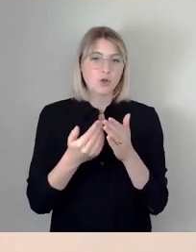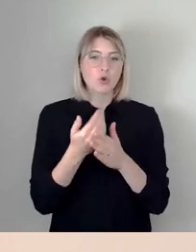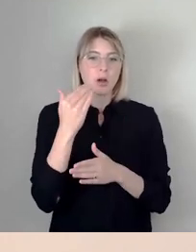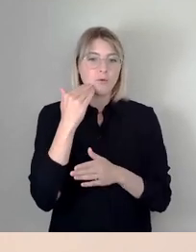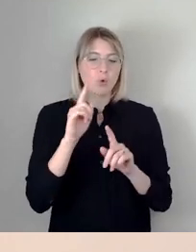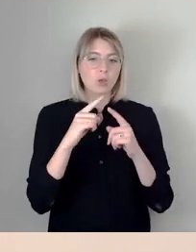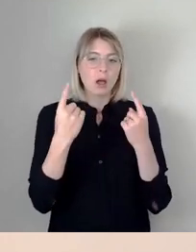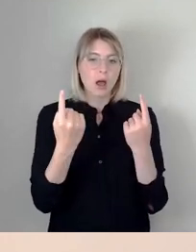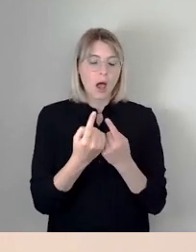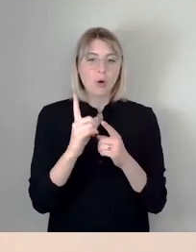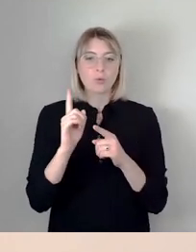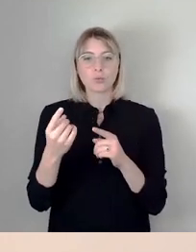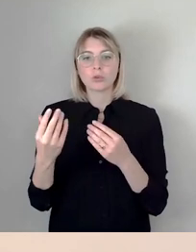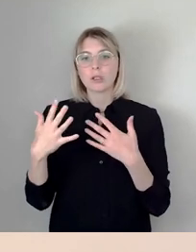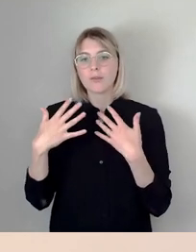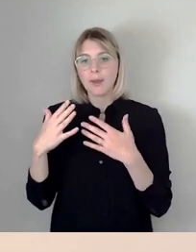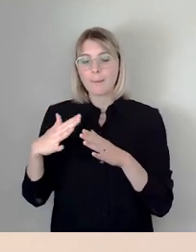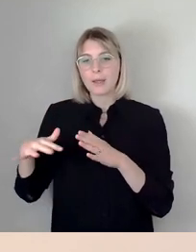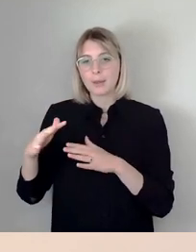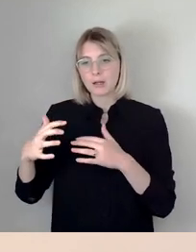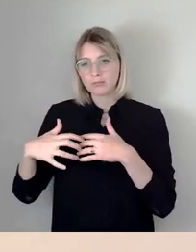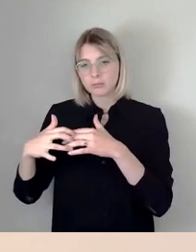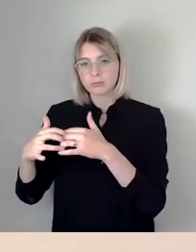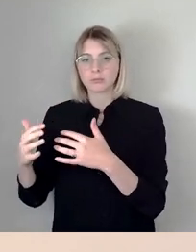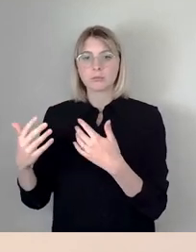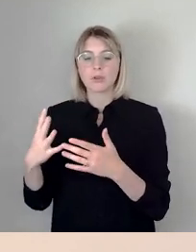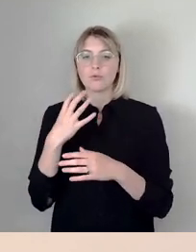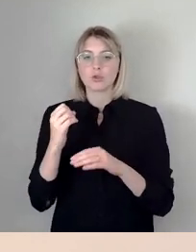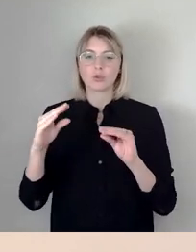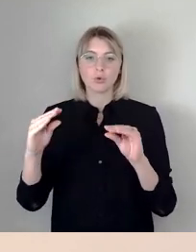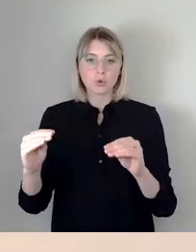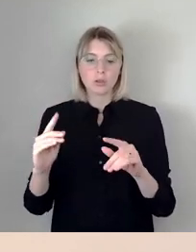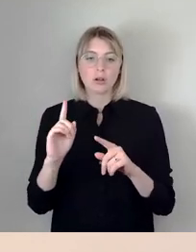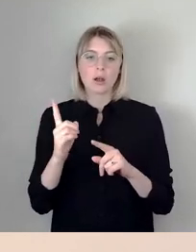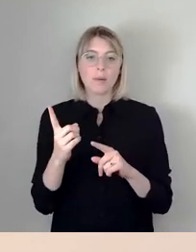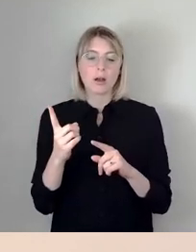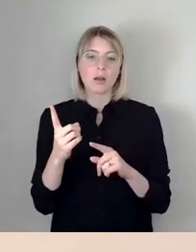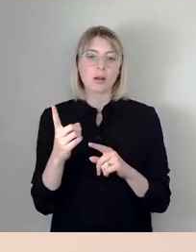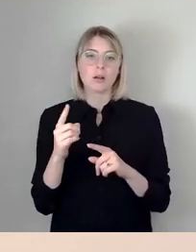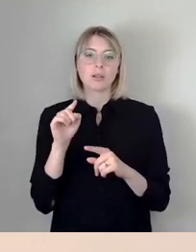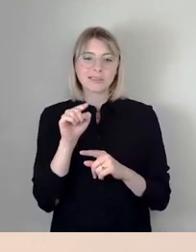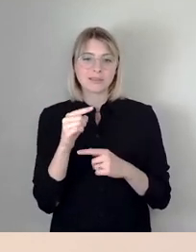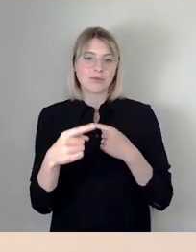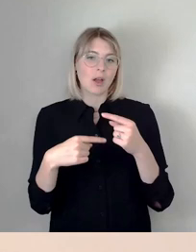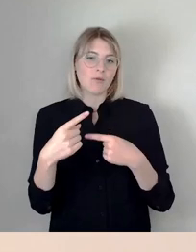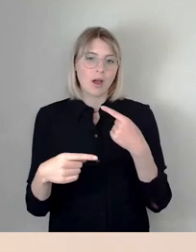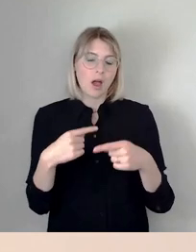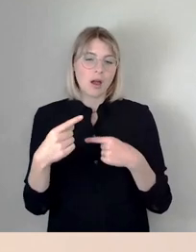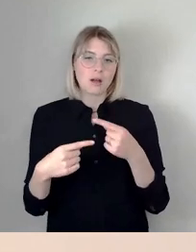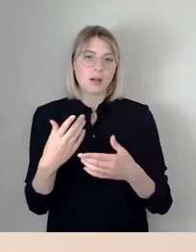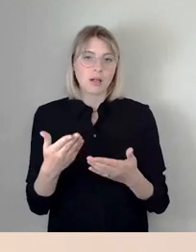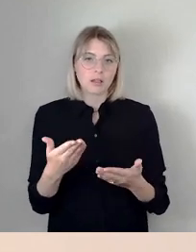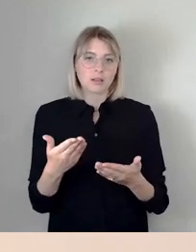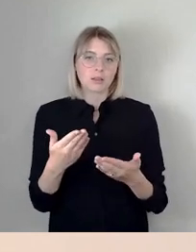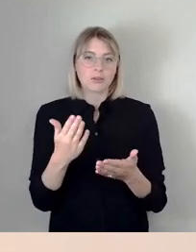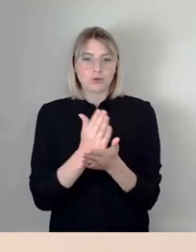Gewerbegebiete schaffen, nutzen, aber nicht sozusagen für so ein Verfahren, wo wir schon viel